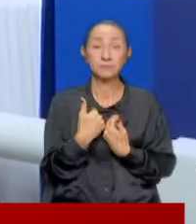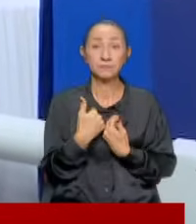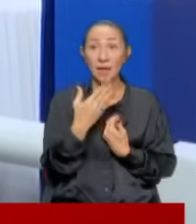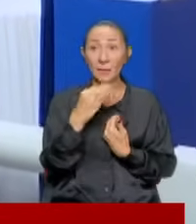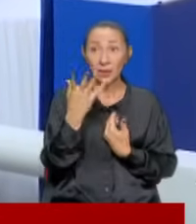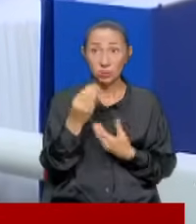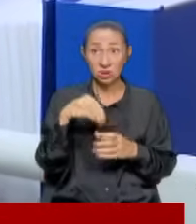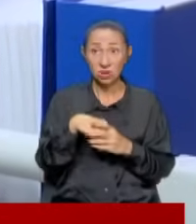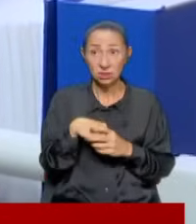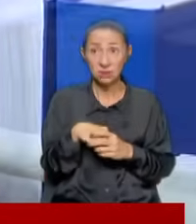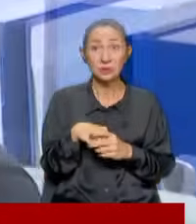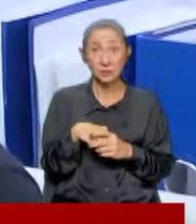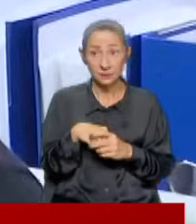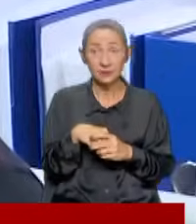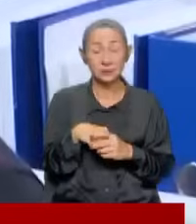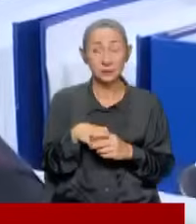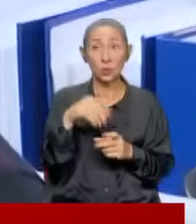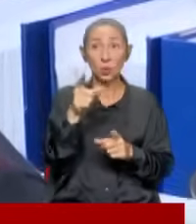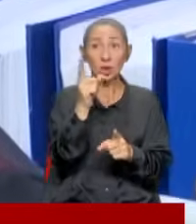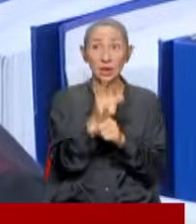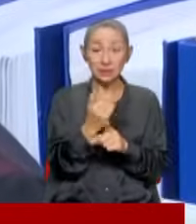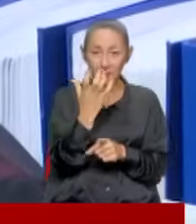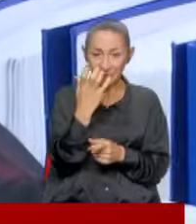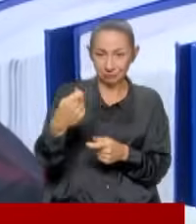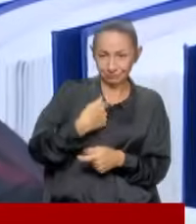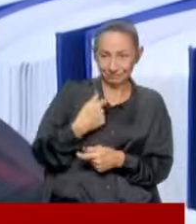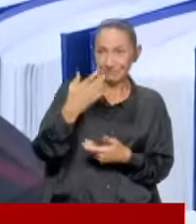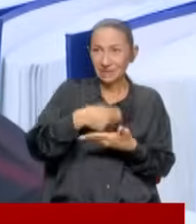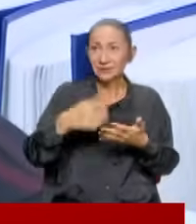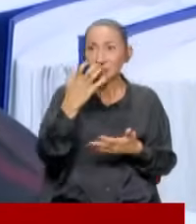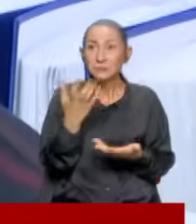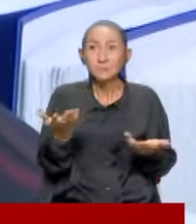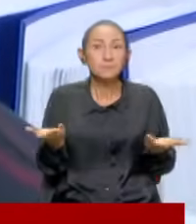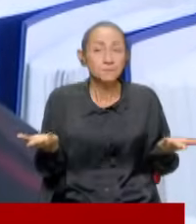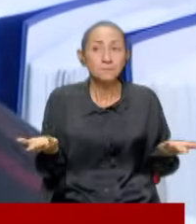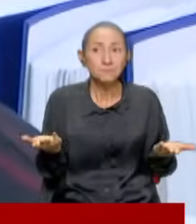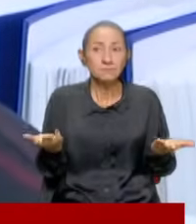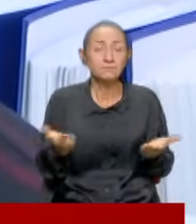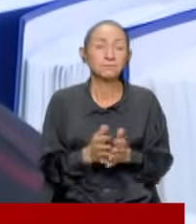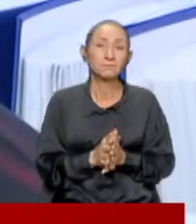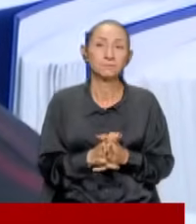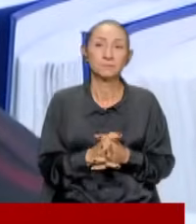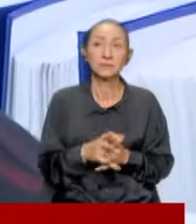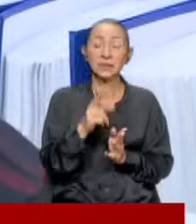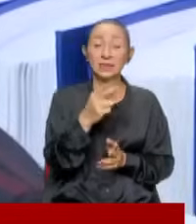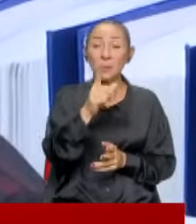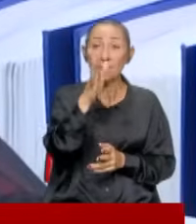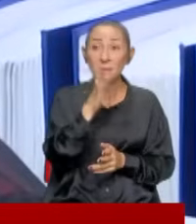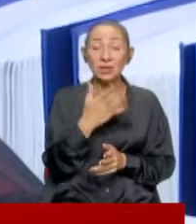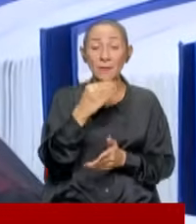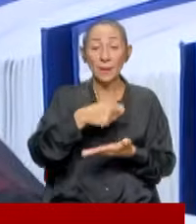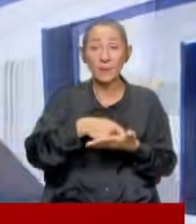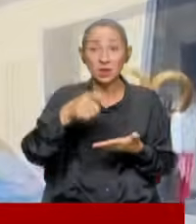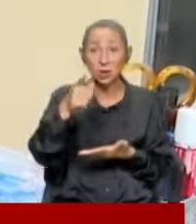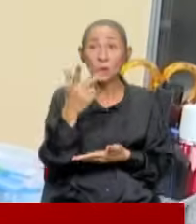emekli onun karşılığını beklerdiniz herhalde değil mi 7.500 lira